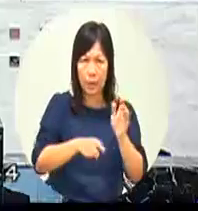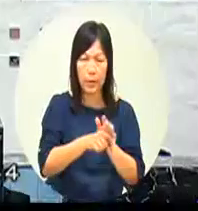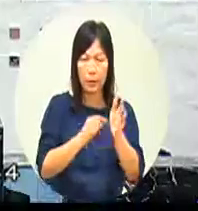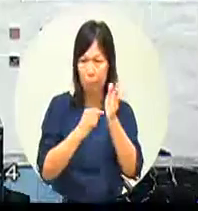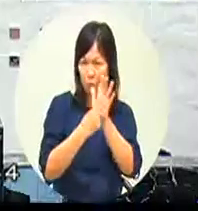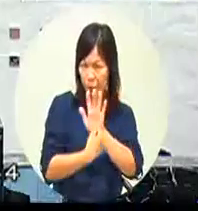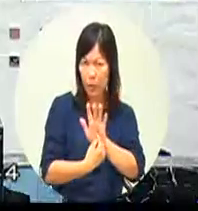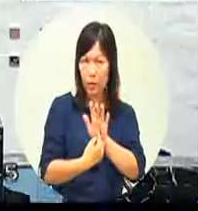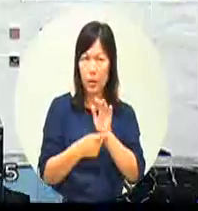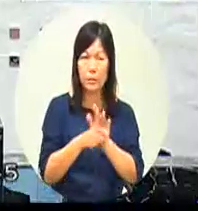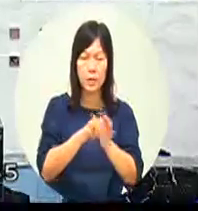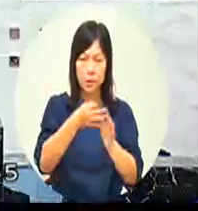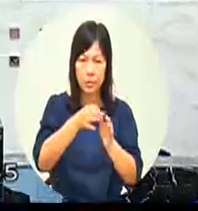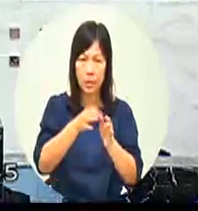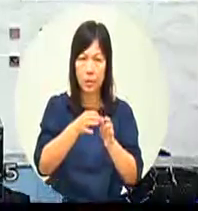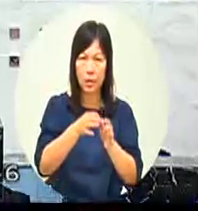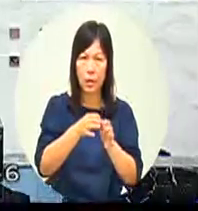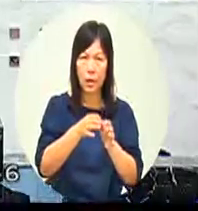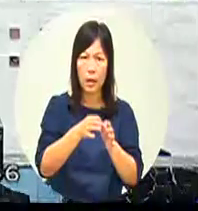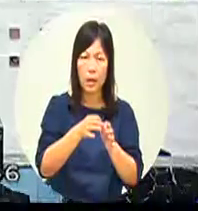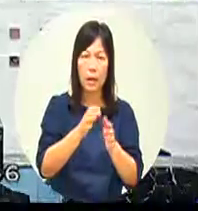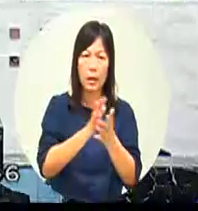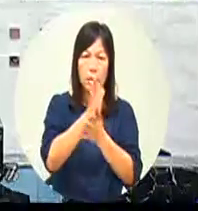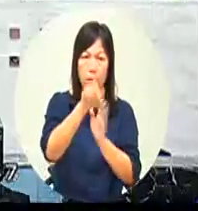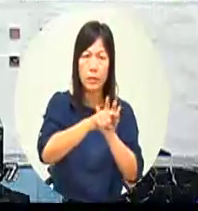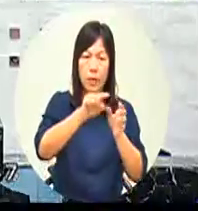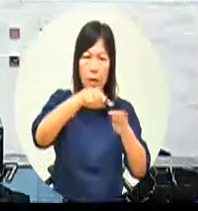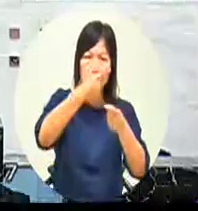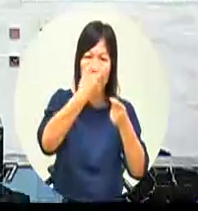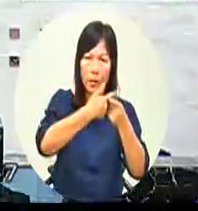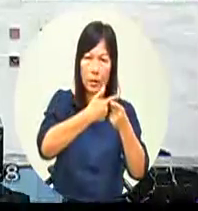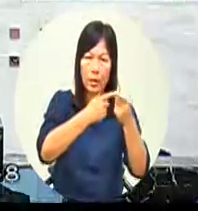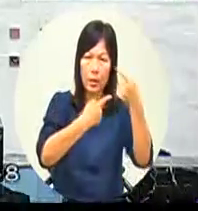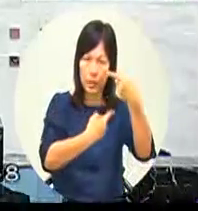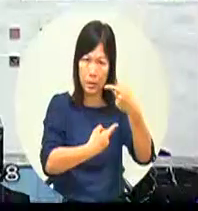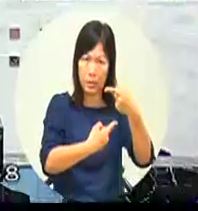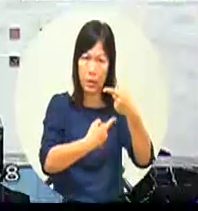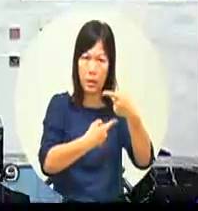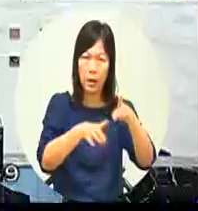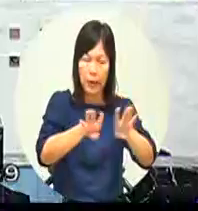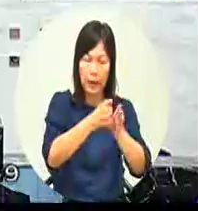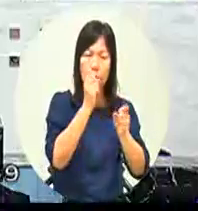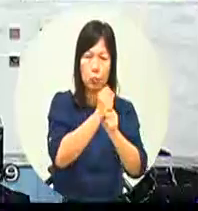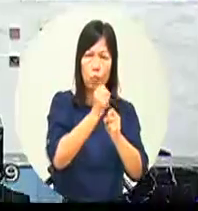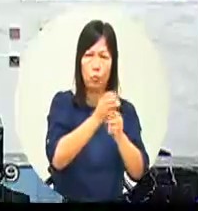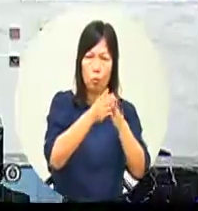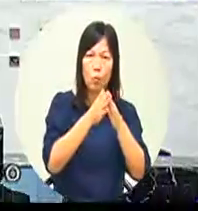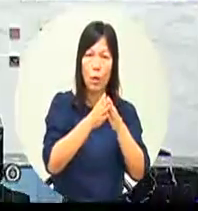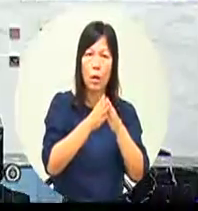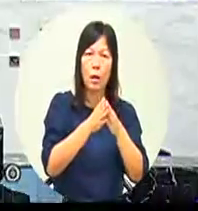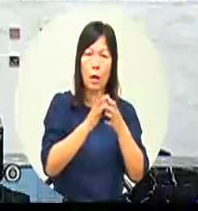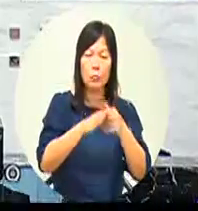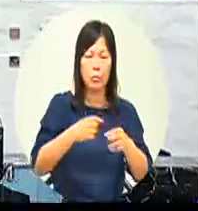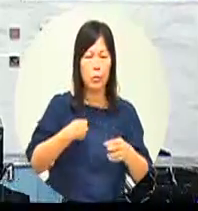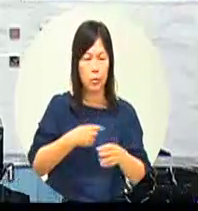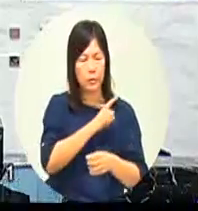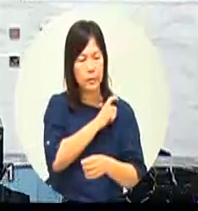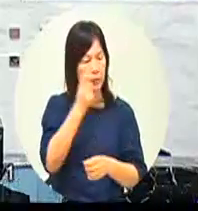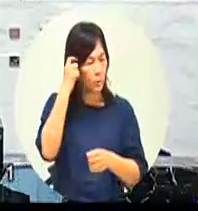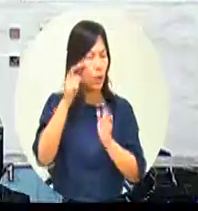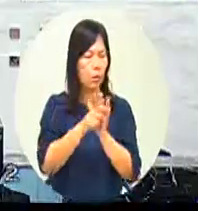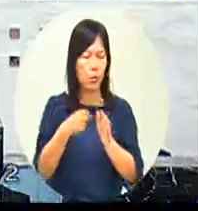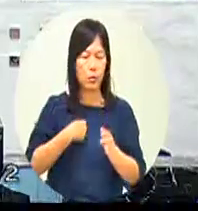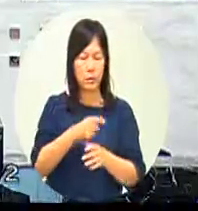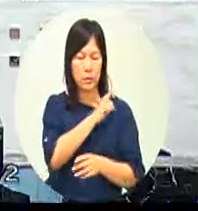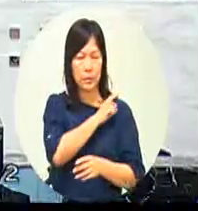示，这个收费标准将在106年的1月1号才施行，所以本席认为